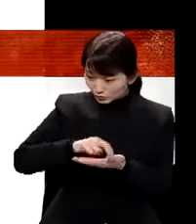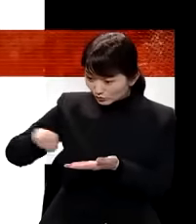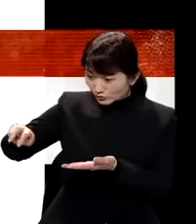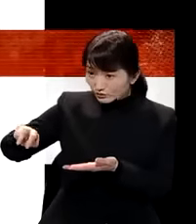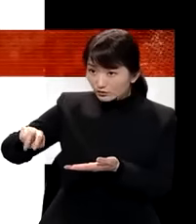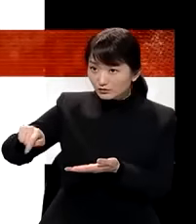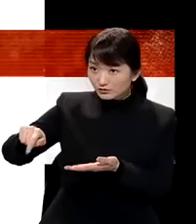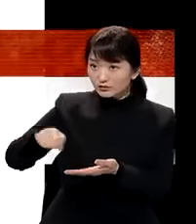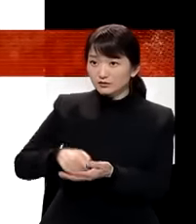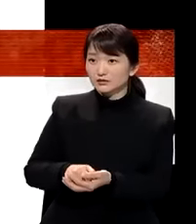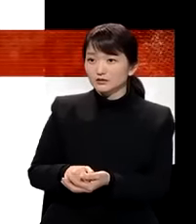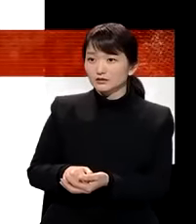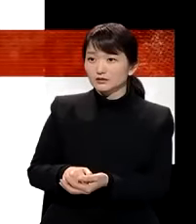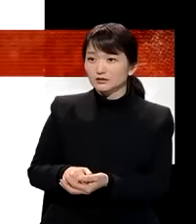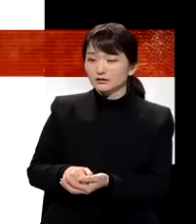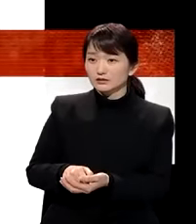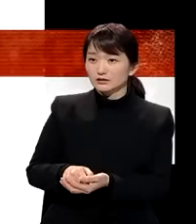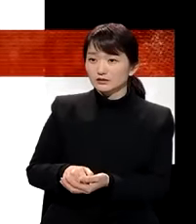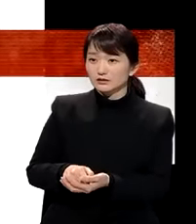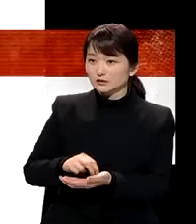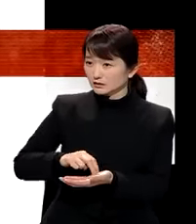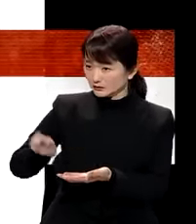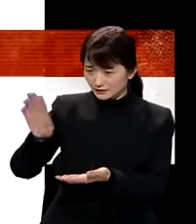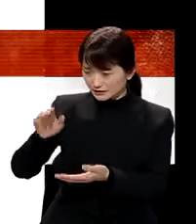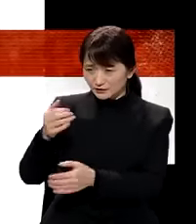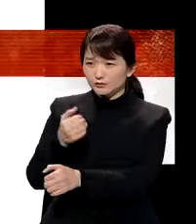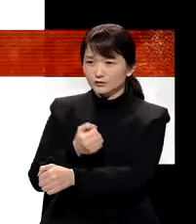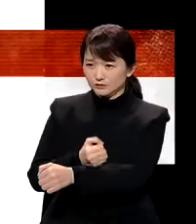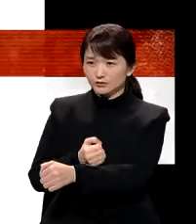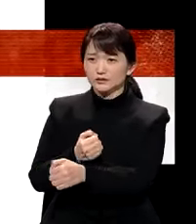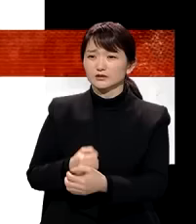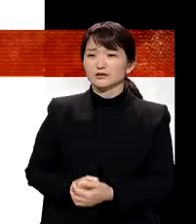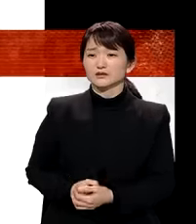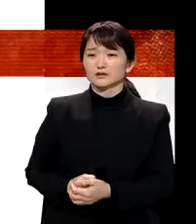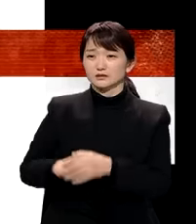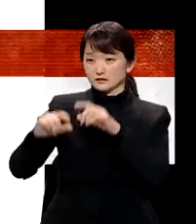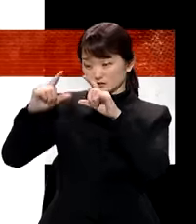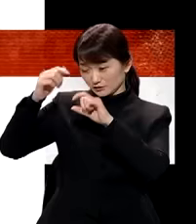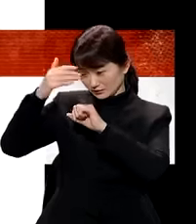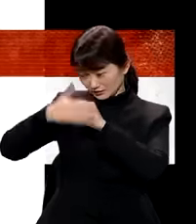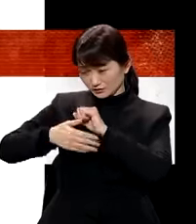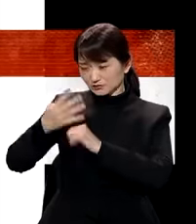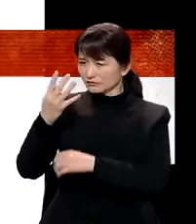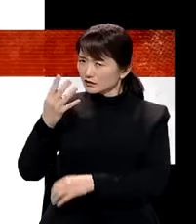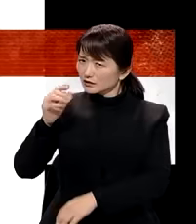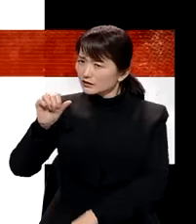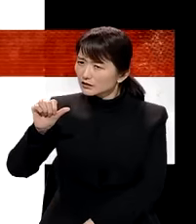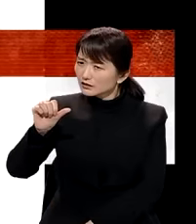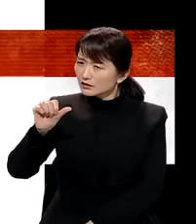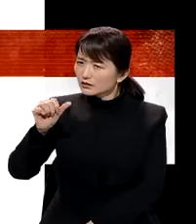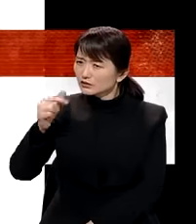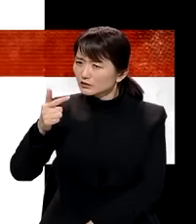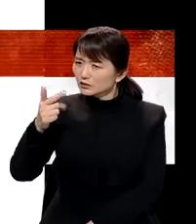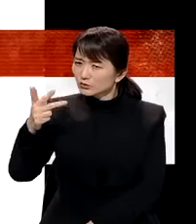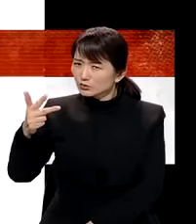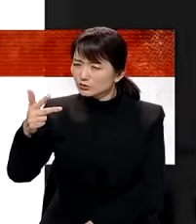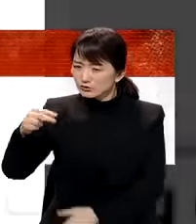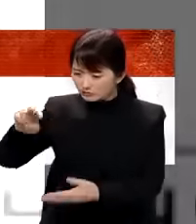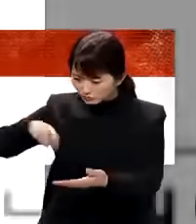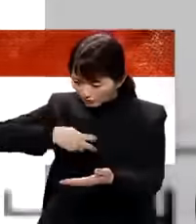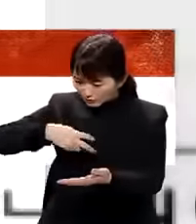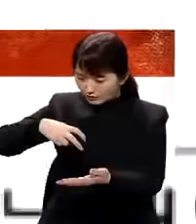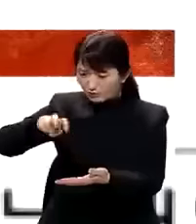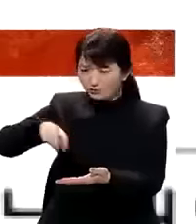보시라니까요 했는데 지금 진을 갖다가 이렇게네 장 다섯 장 여섯 장 일곱 장을 보내